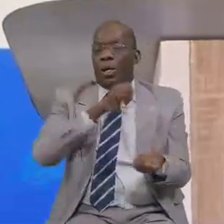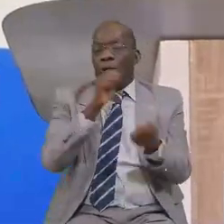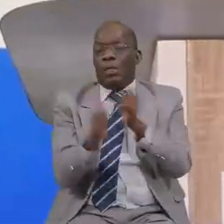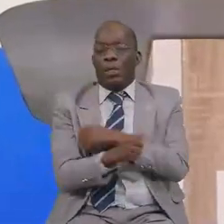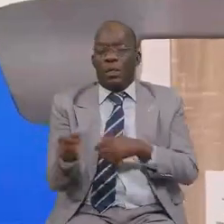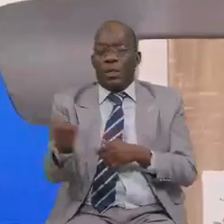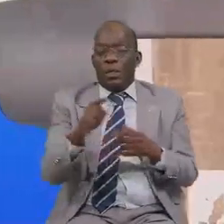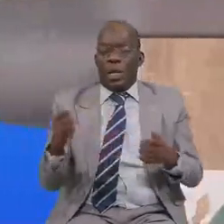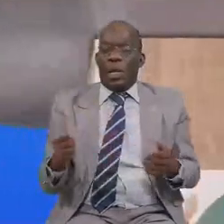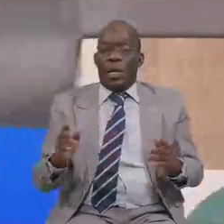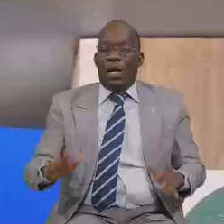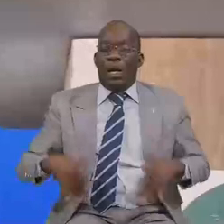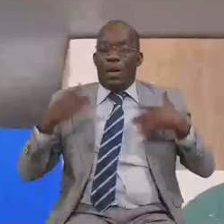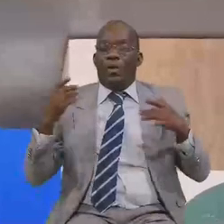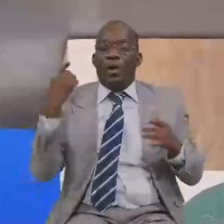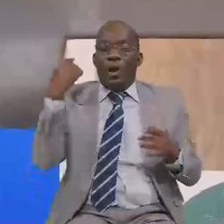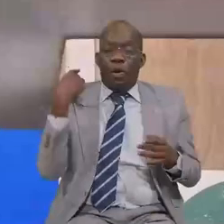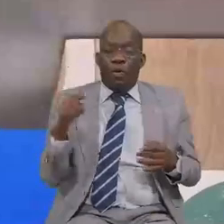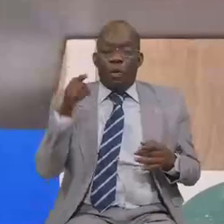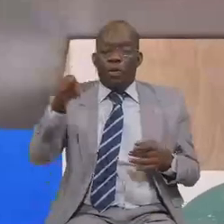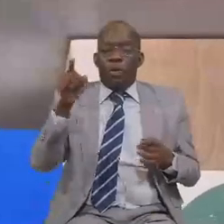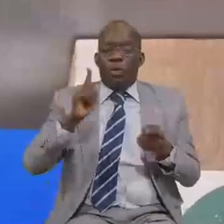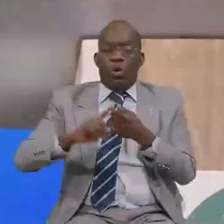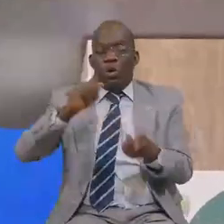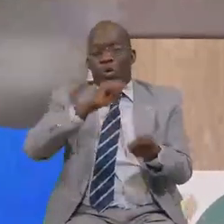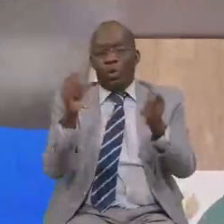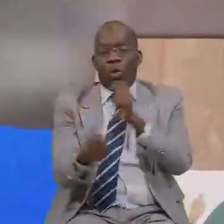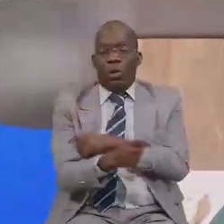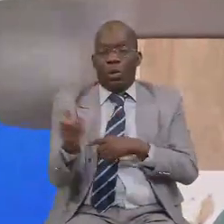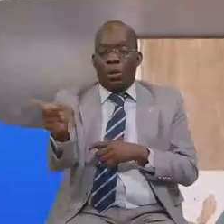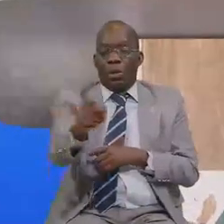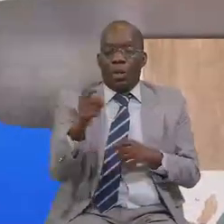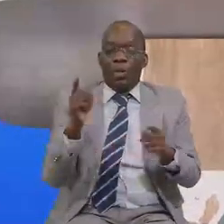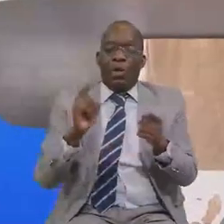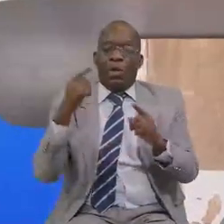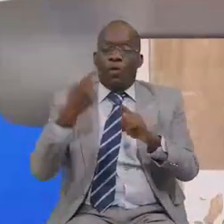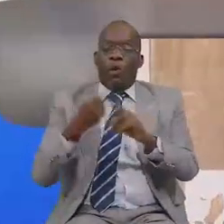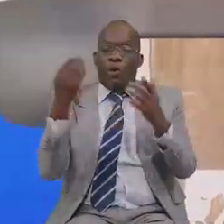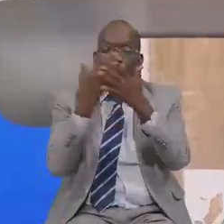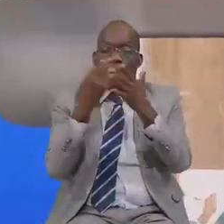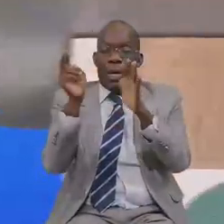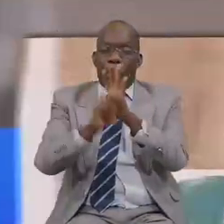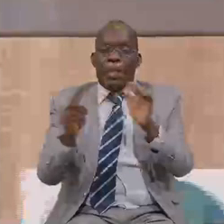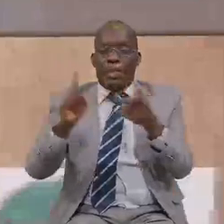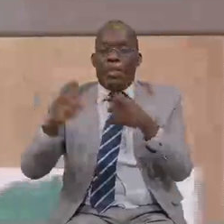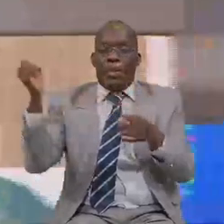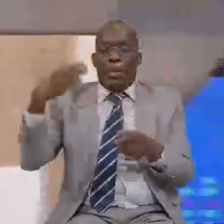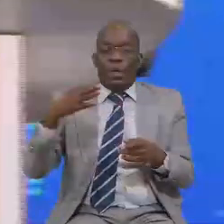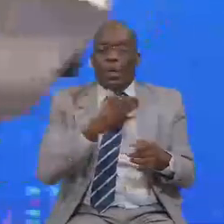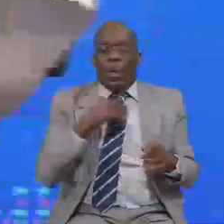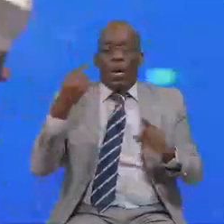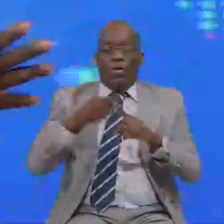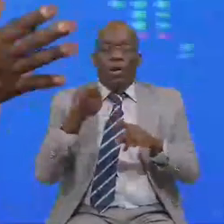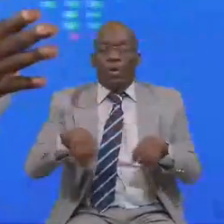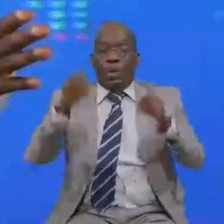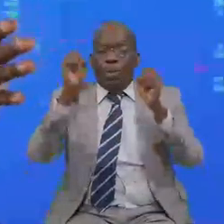que tu les transformes, les fasses par des ténèbres à la lumière et de la